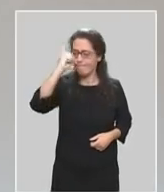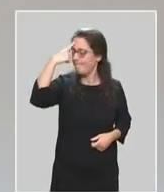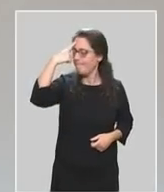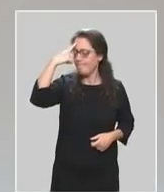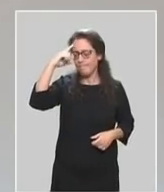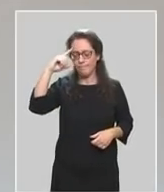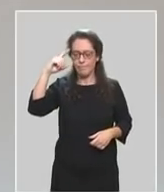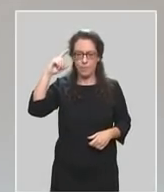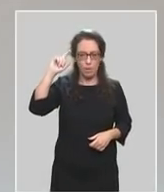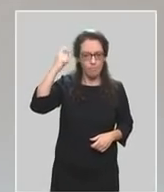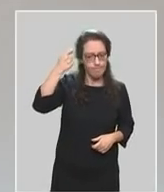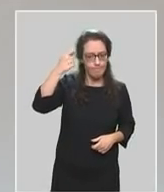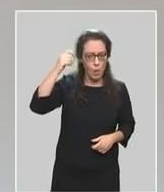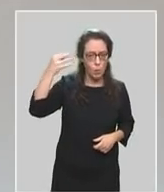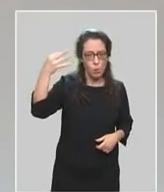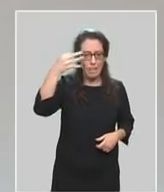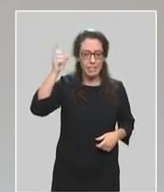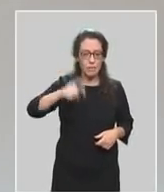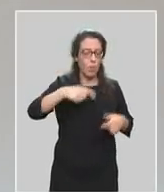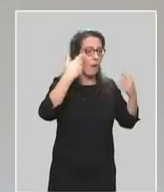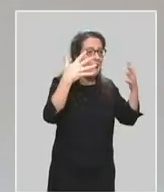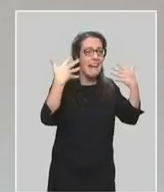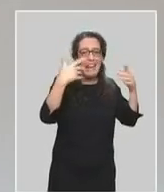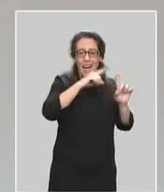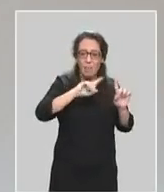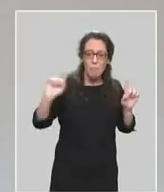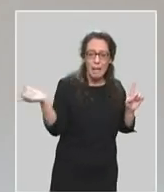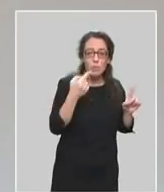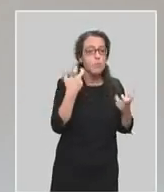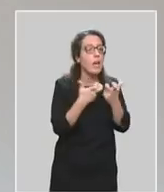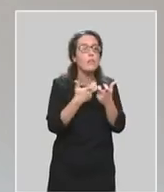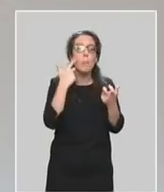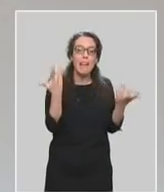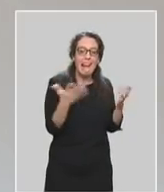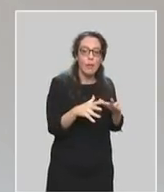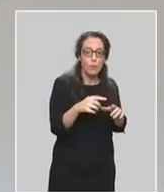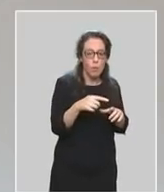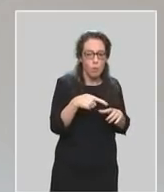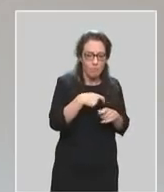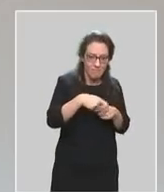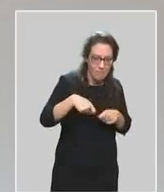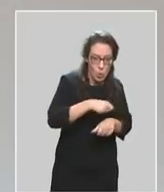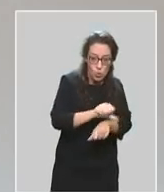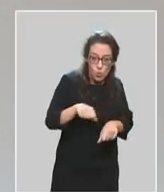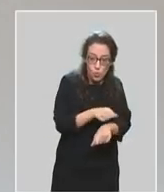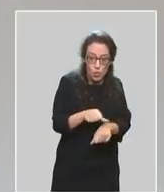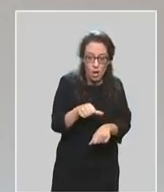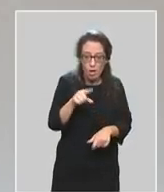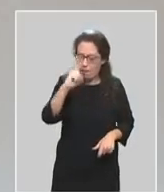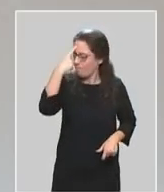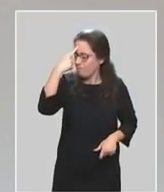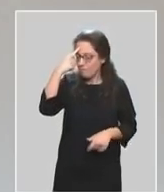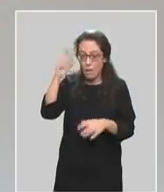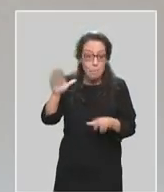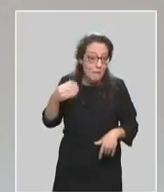réflexe d'aérer, souvent, partout. Par exemple, si vous avez une réunion qui dure une heure, vous prenez la peine d'ouvrir une fenêtre, même s'il fait un peu